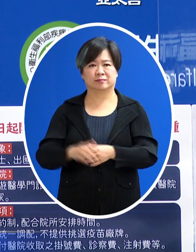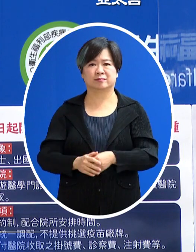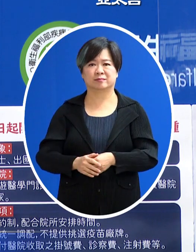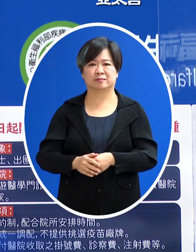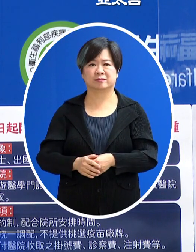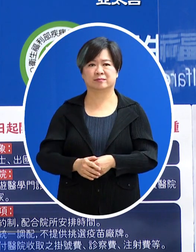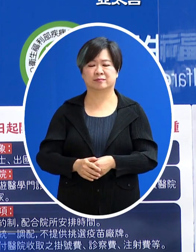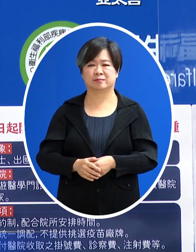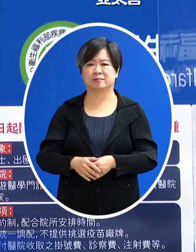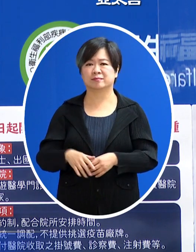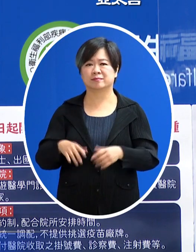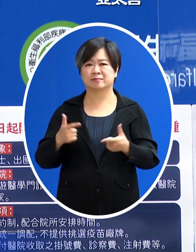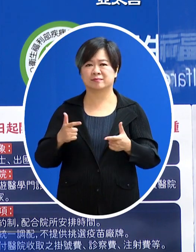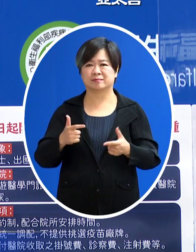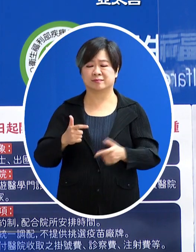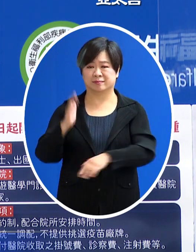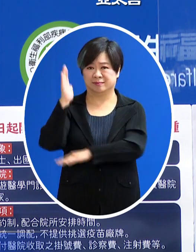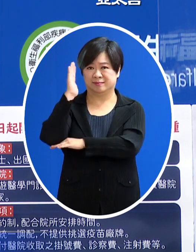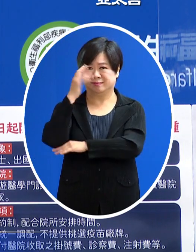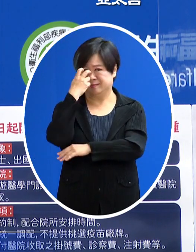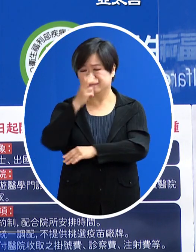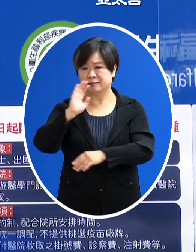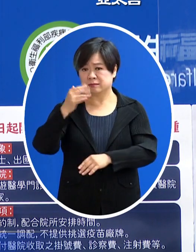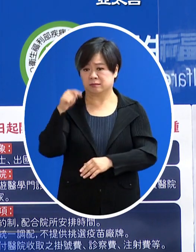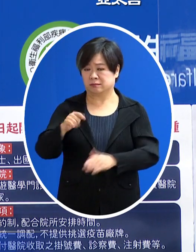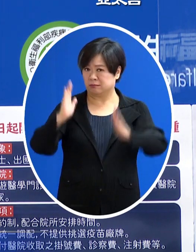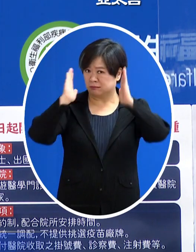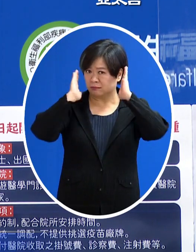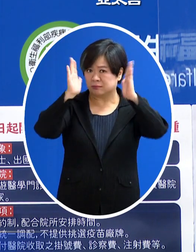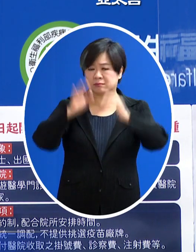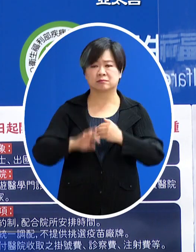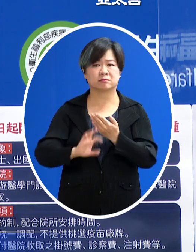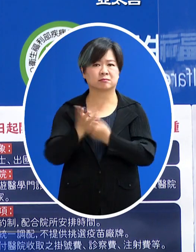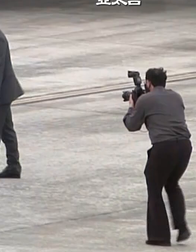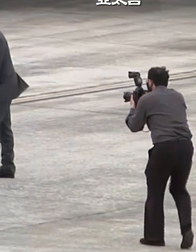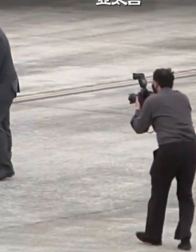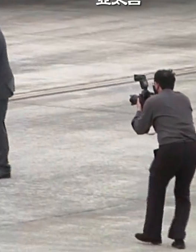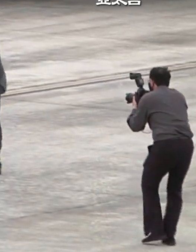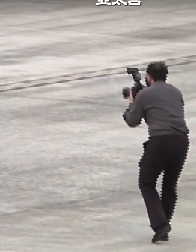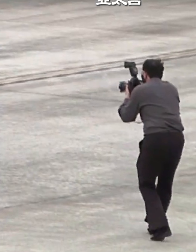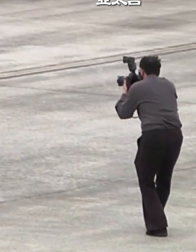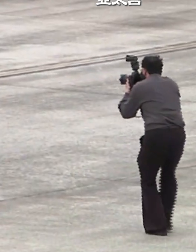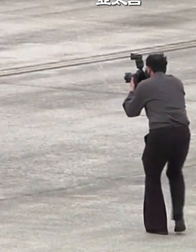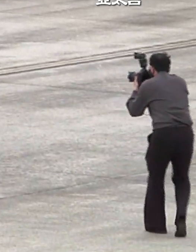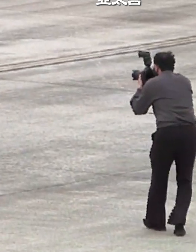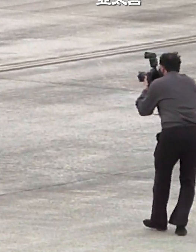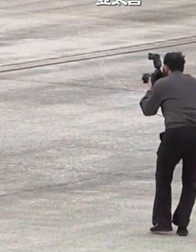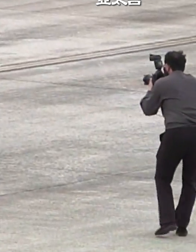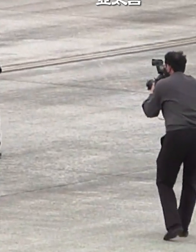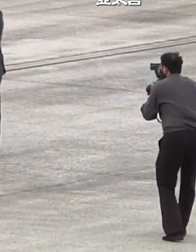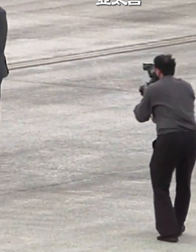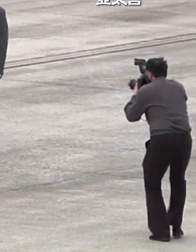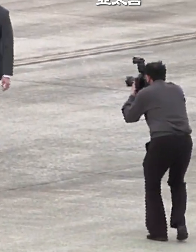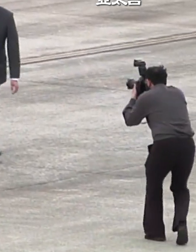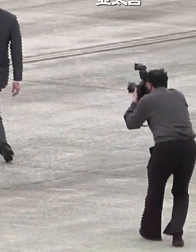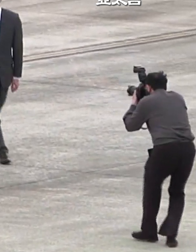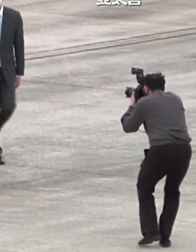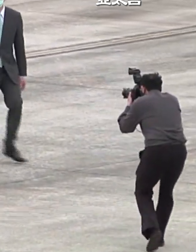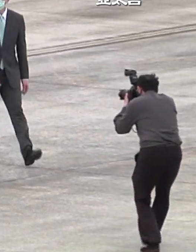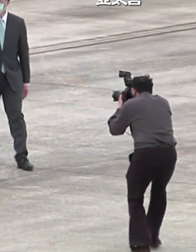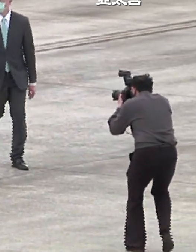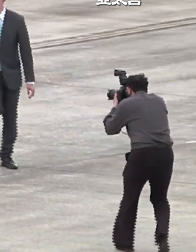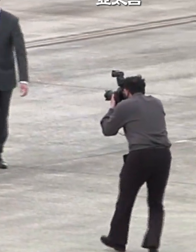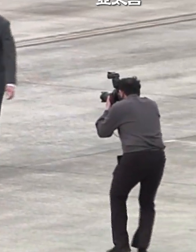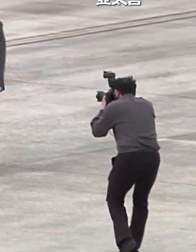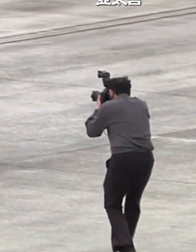的访问啊，那其实是一个正式的访问，那应该有外交的等同的待遇。 陶德一行人代表拜登访台，15号上